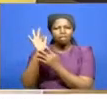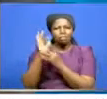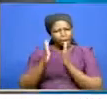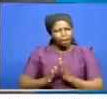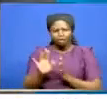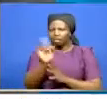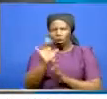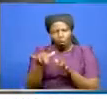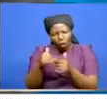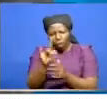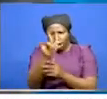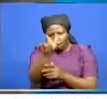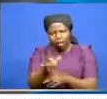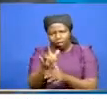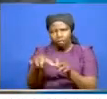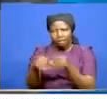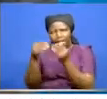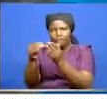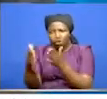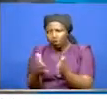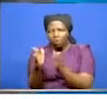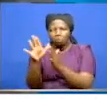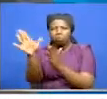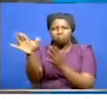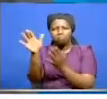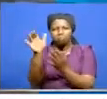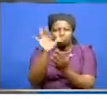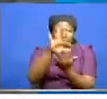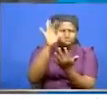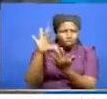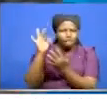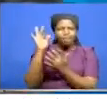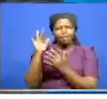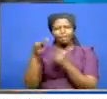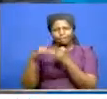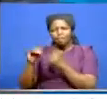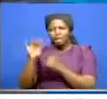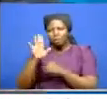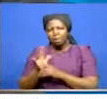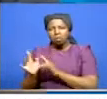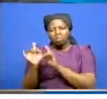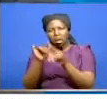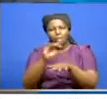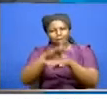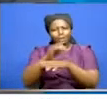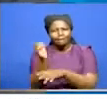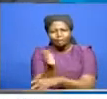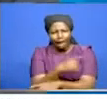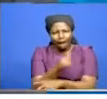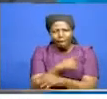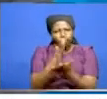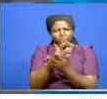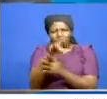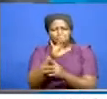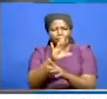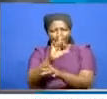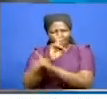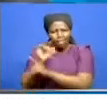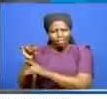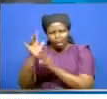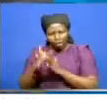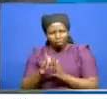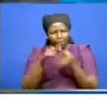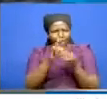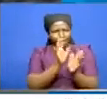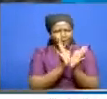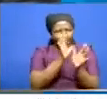mmoja apewe nafasi ya kunominate wamama 80 wakuja wapewe mshahara na wanatetea yeye, watetei wananchi.